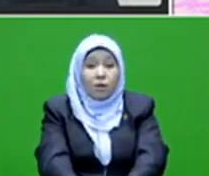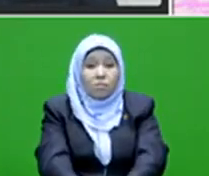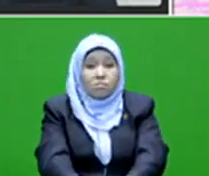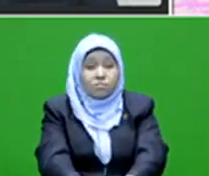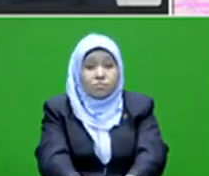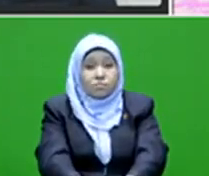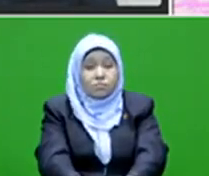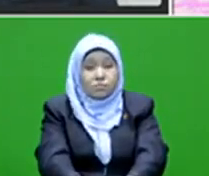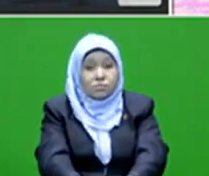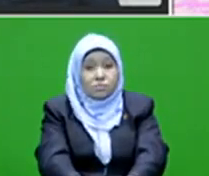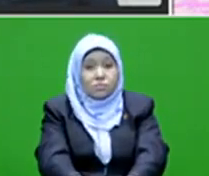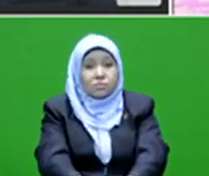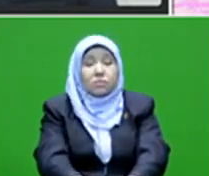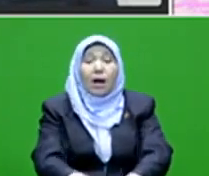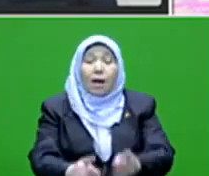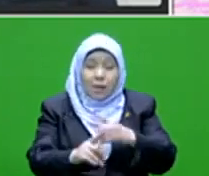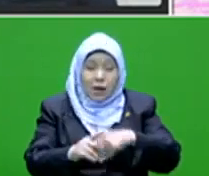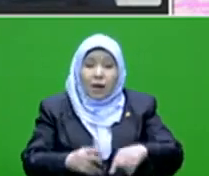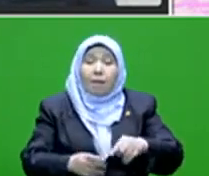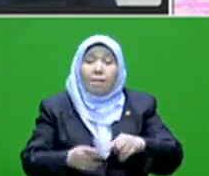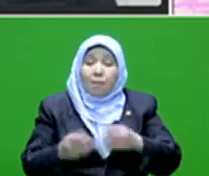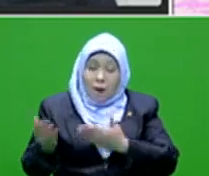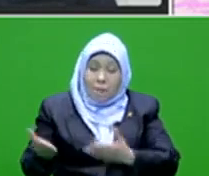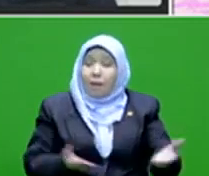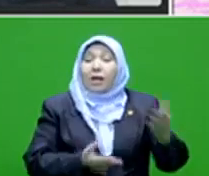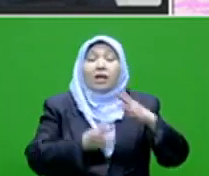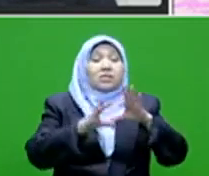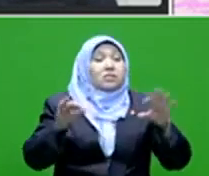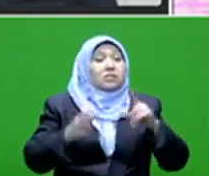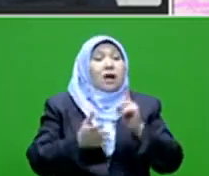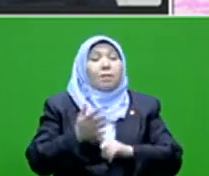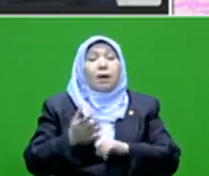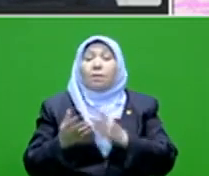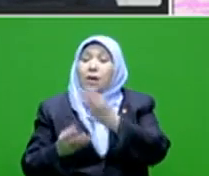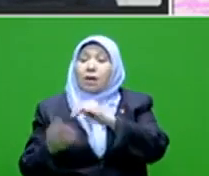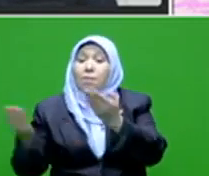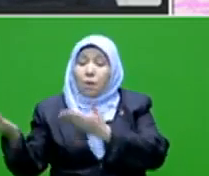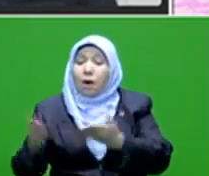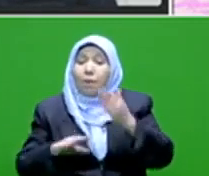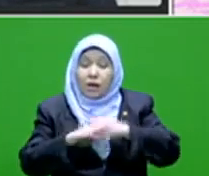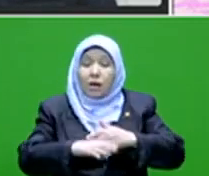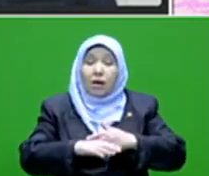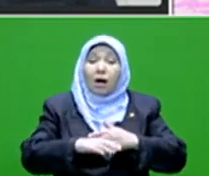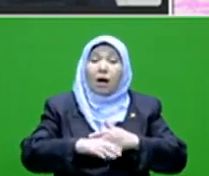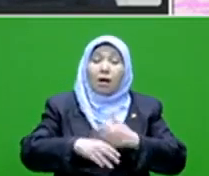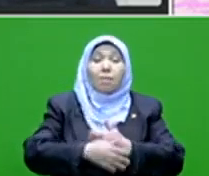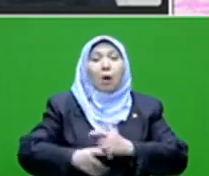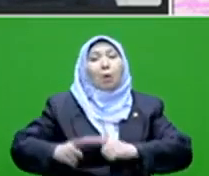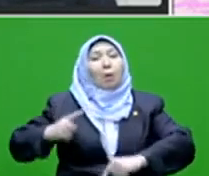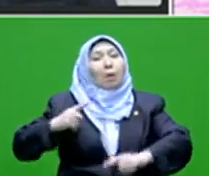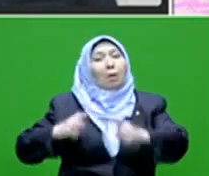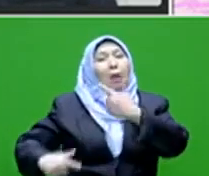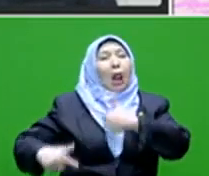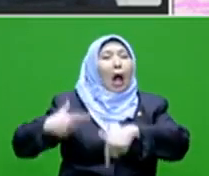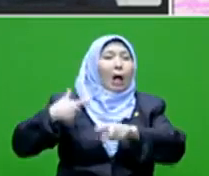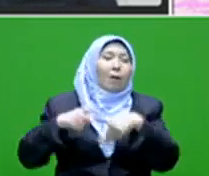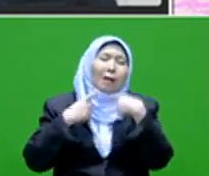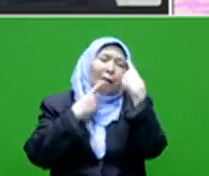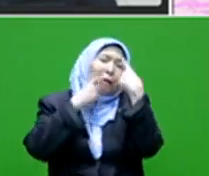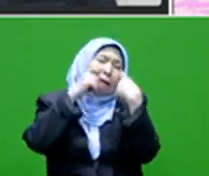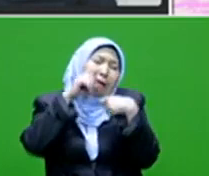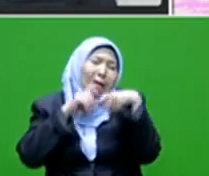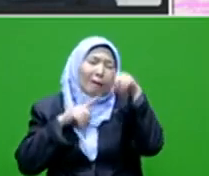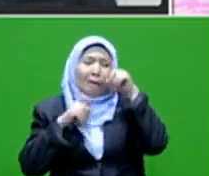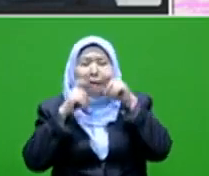tu. Bila depa bawa balik cerita, apa depa bawa ke ayah dia? Depa berlakon menangis. Betul?